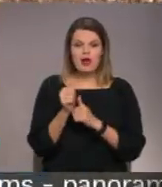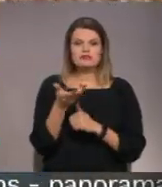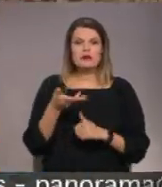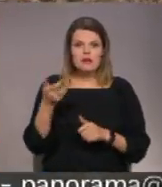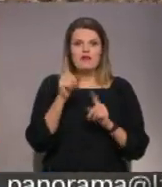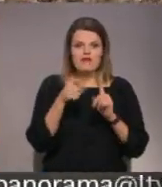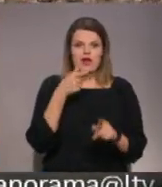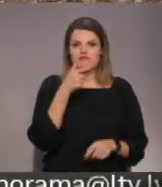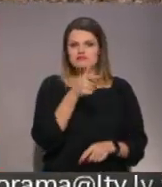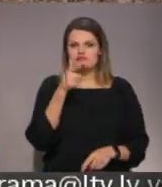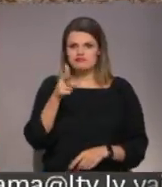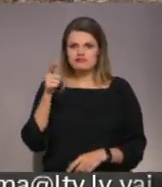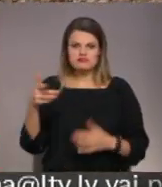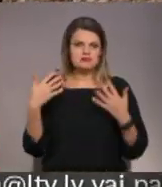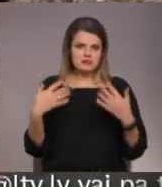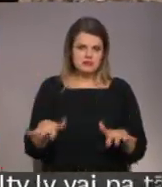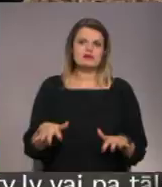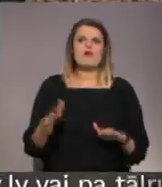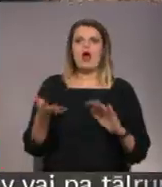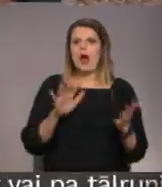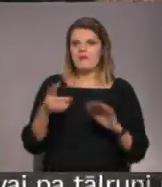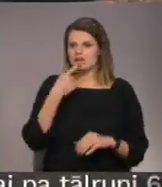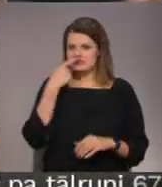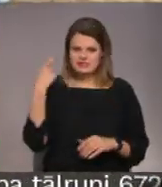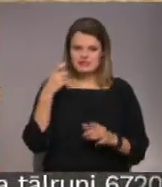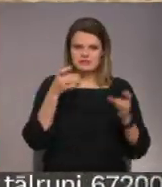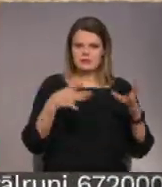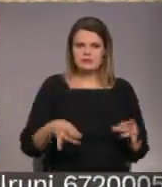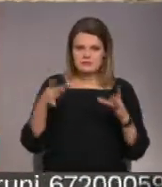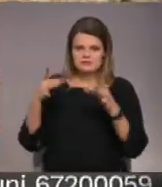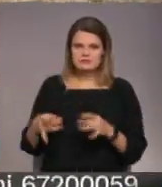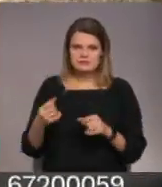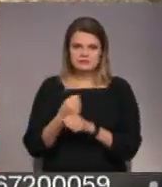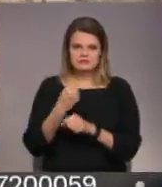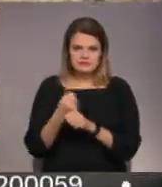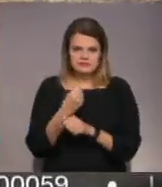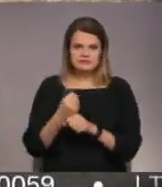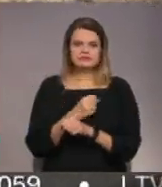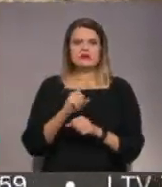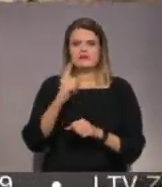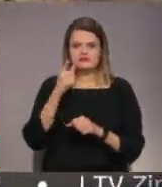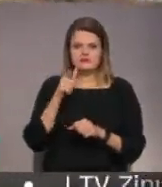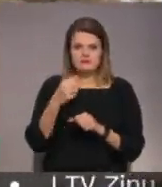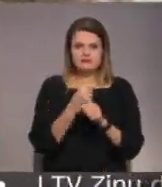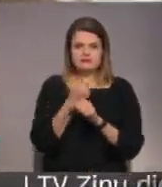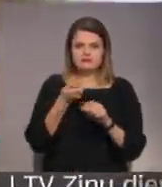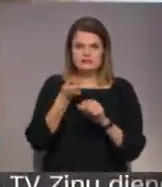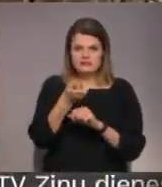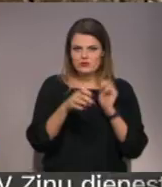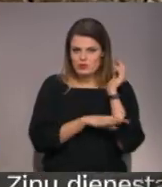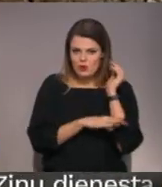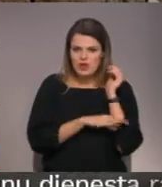vairāk surbumus un no to skaits jau sasniedzis aptuveni 100. Mēs pirms ievarbas sataisīsim tapas un tad uzliksim to kļavu